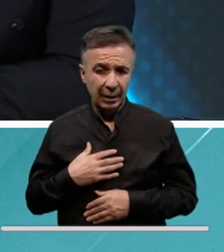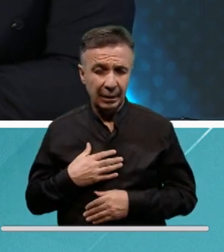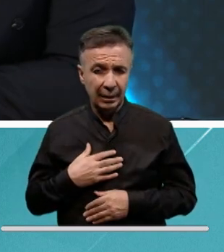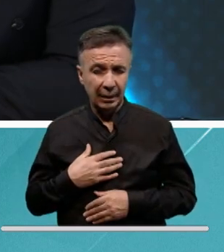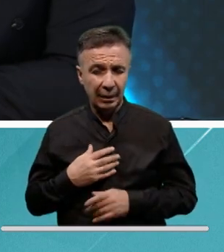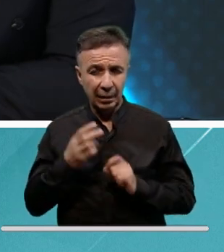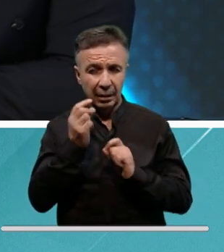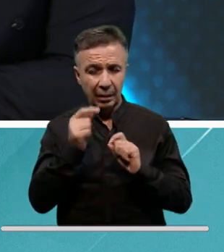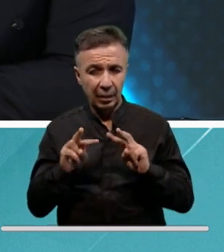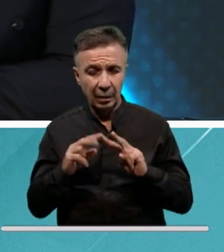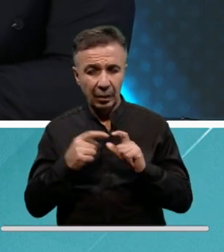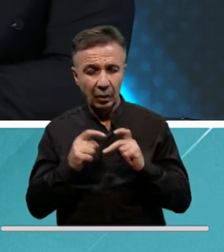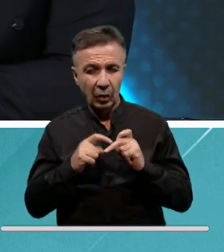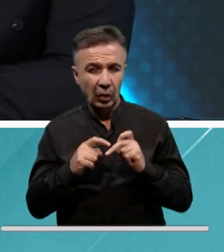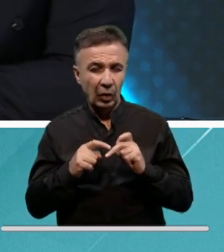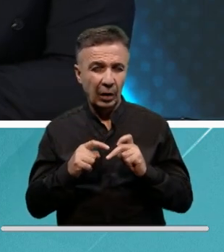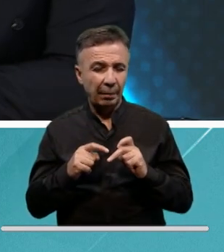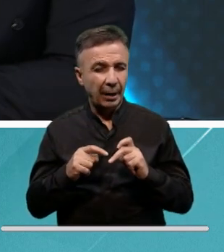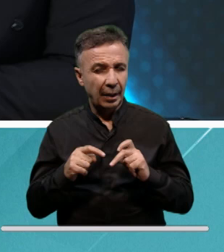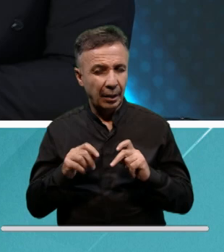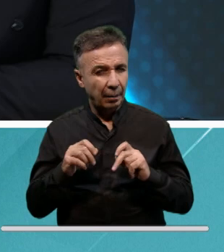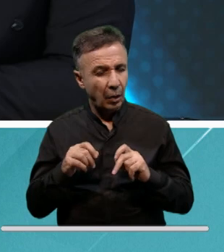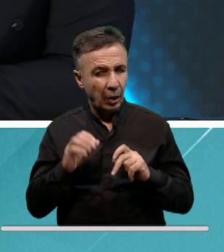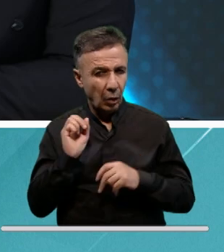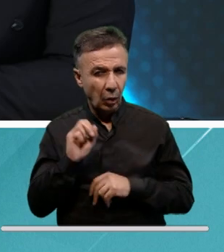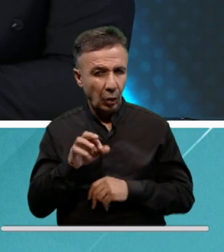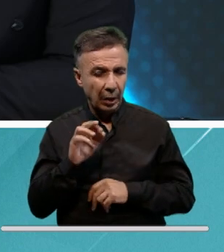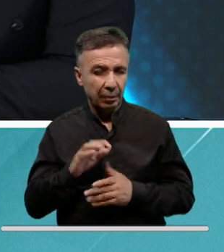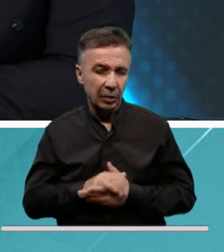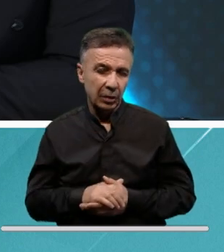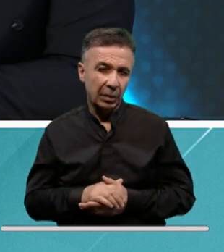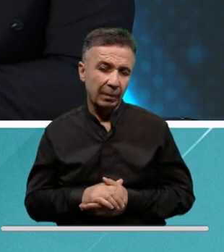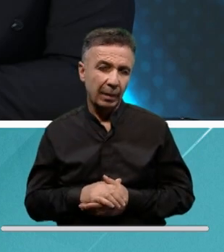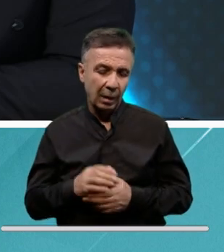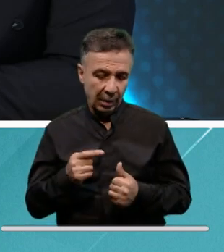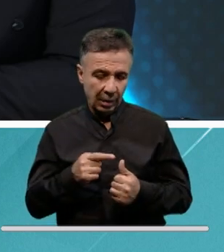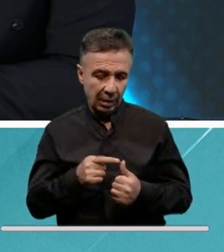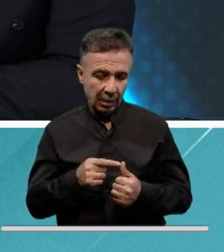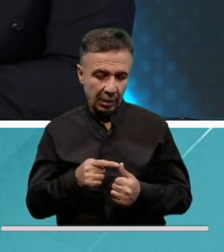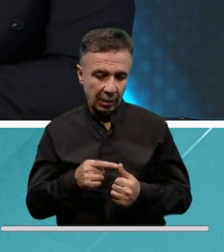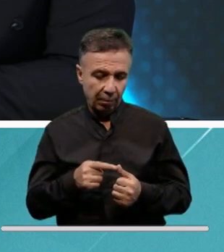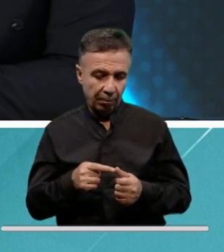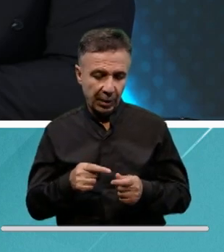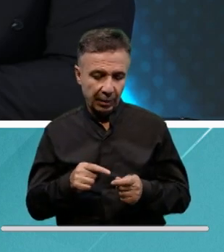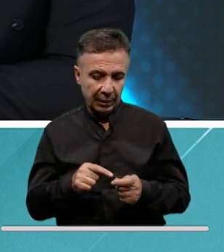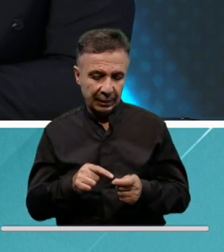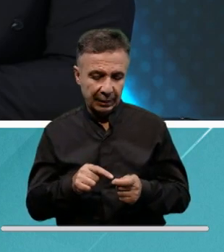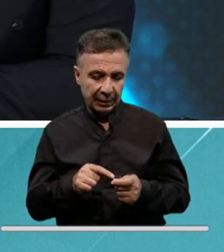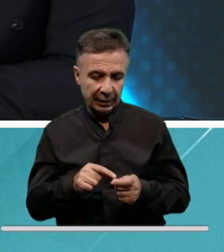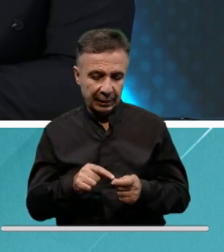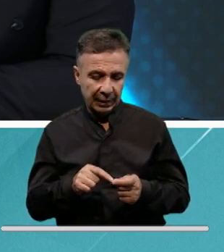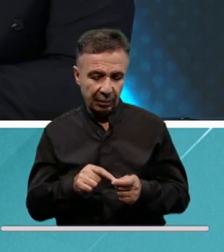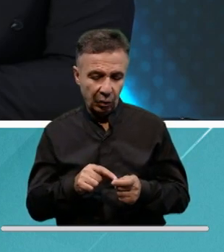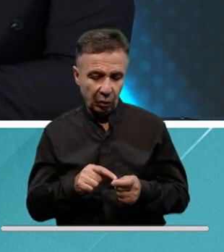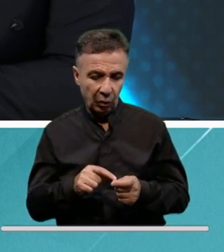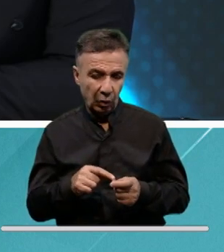bize böyle çok güzel bir şekilde öğretmiş Eee Efendim baş paramızın tırnağının büyüklüğü kadar Eee katı